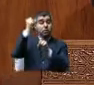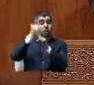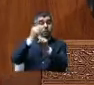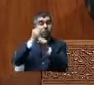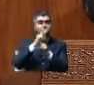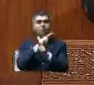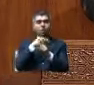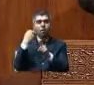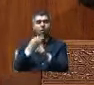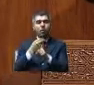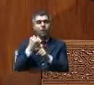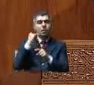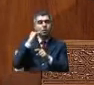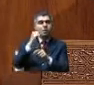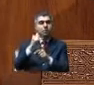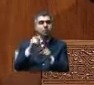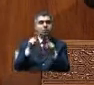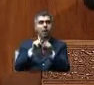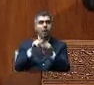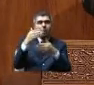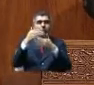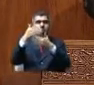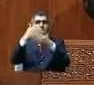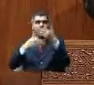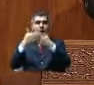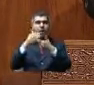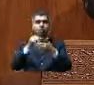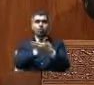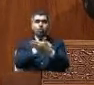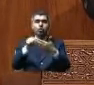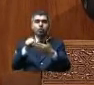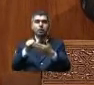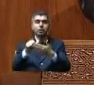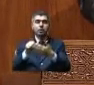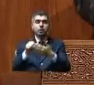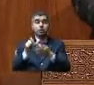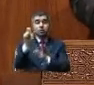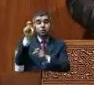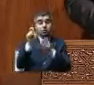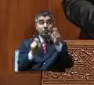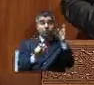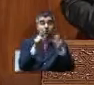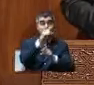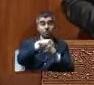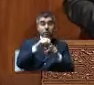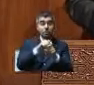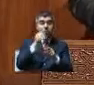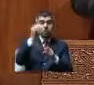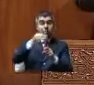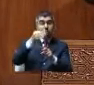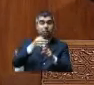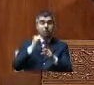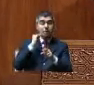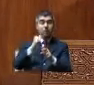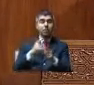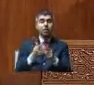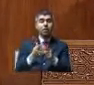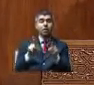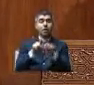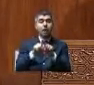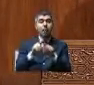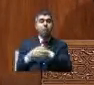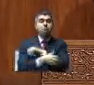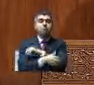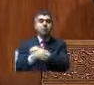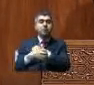على تحفيز إنتاج عرض سكني يلائم القدرة الشرائية للمواطنين، حيث قامت بوضع إطار تحفيزي خاص بسكن الطبقة